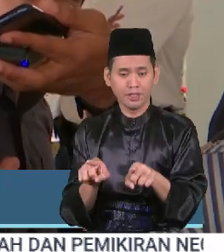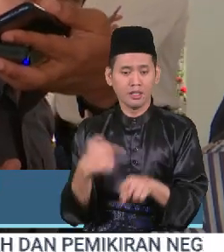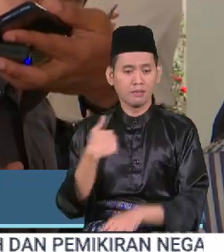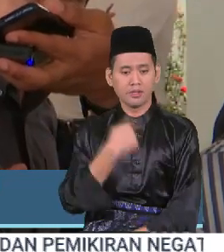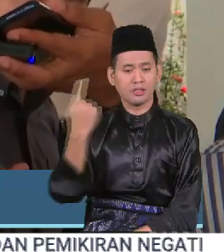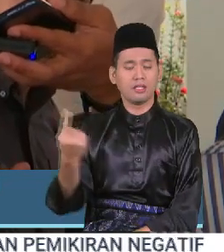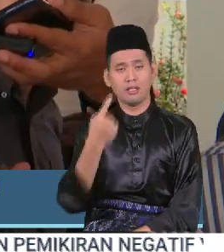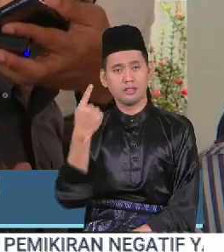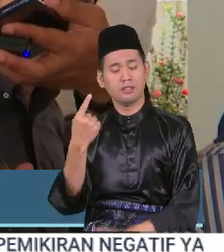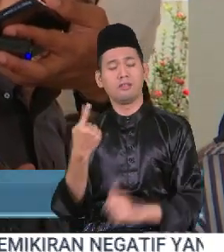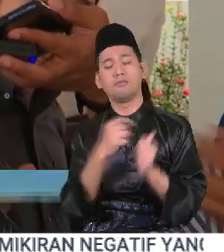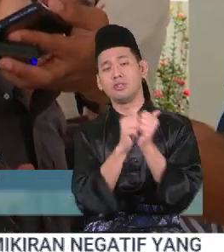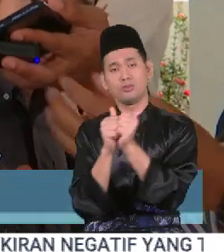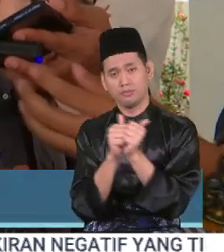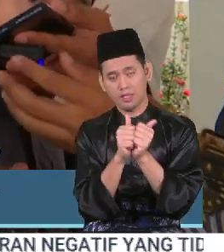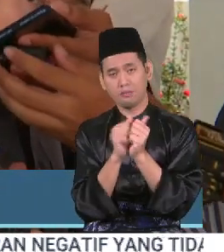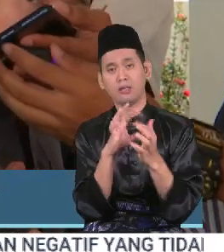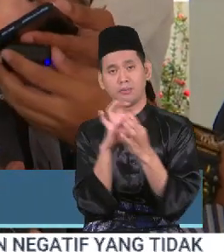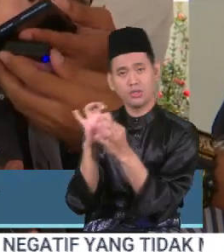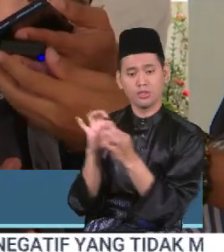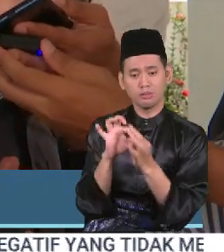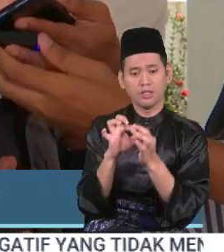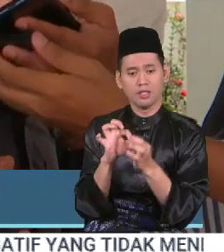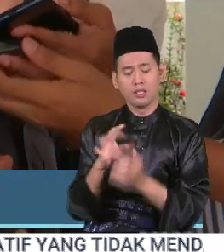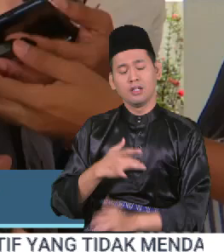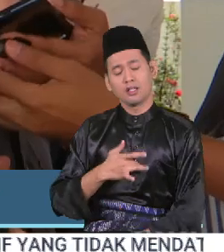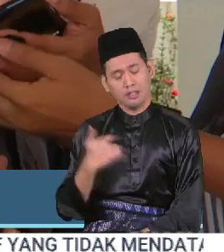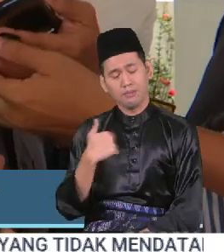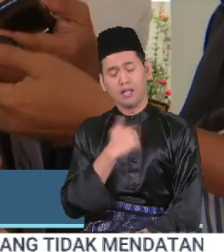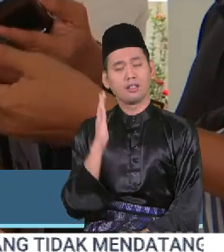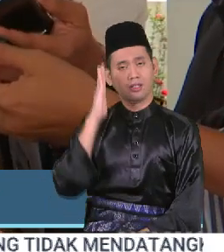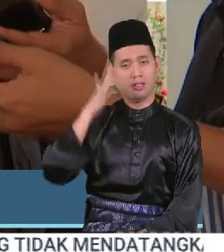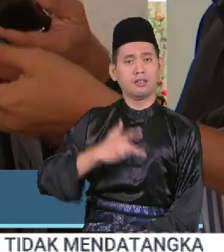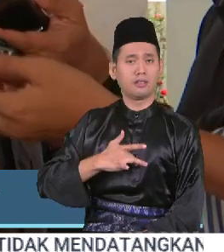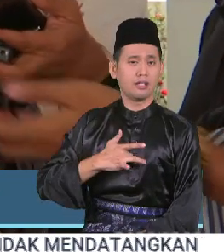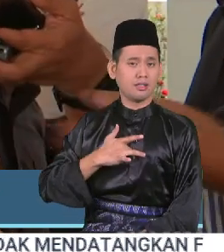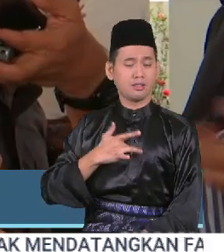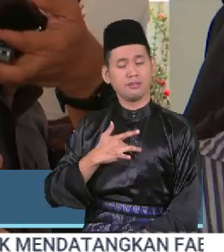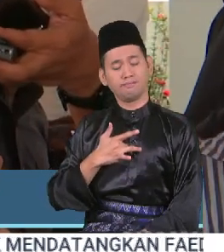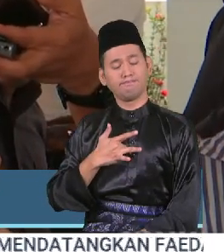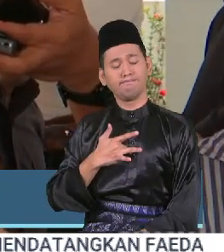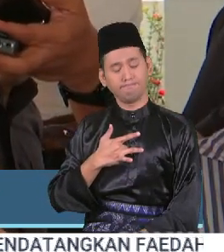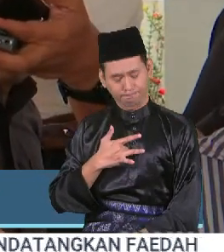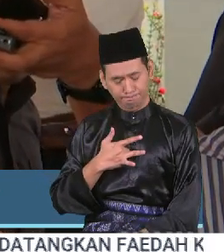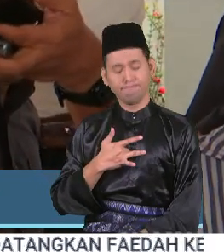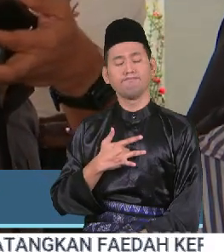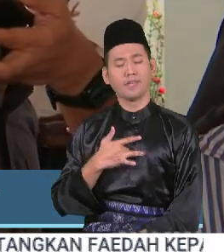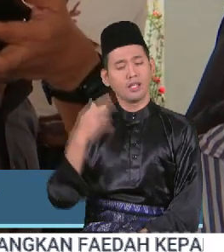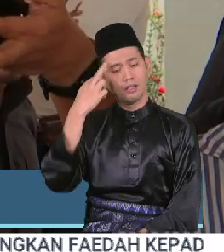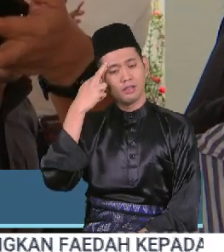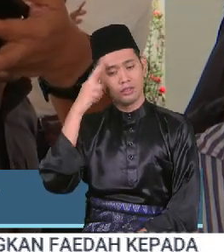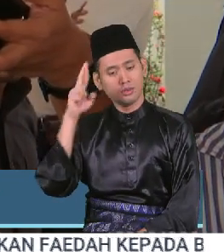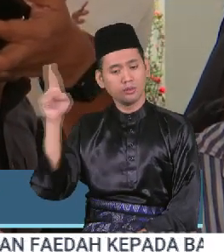worked together as a team. He guided me a lot, very experienced, very well